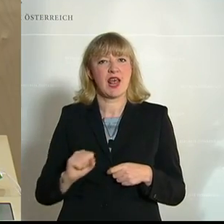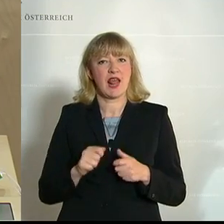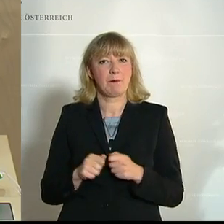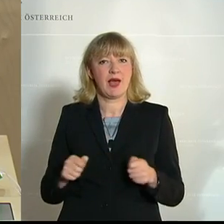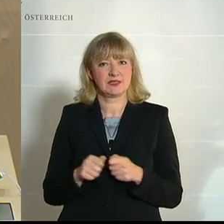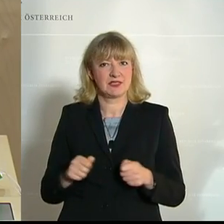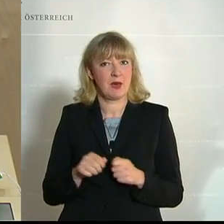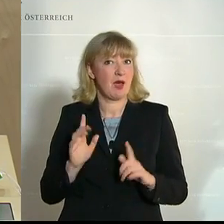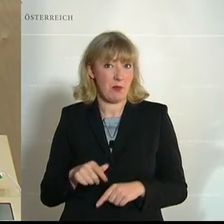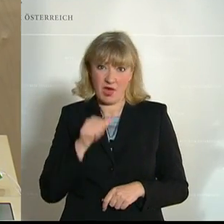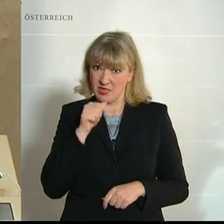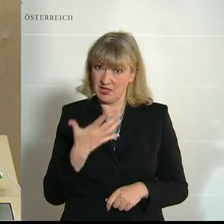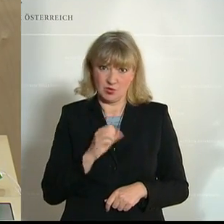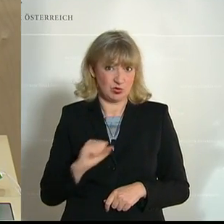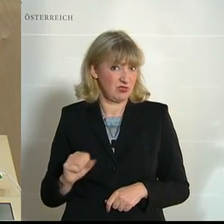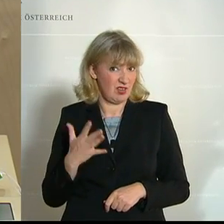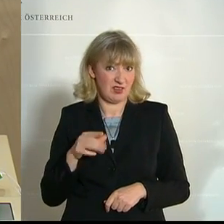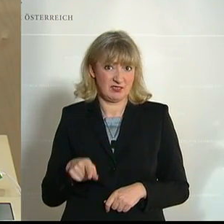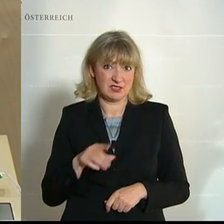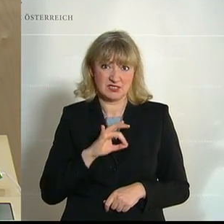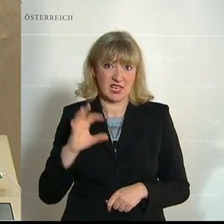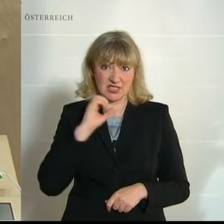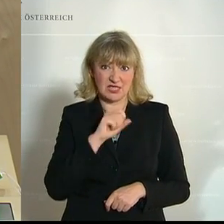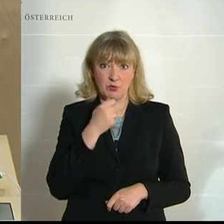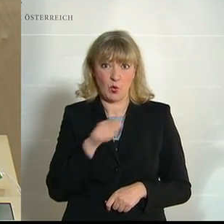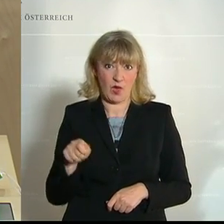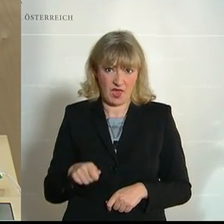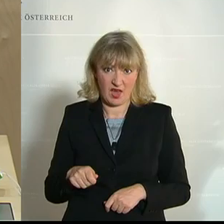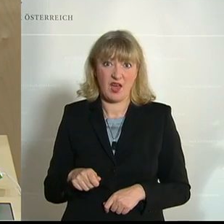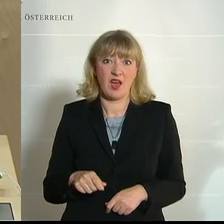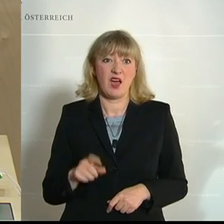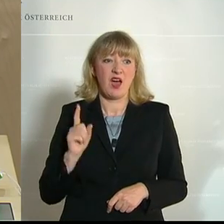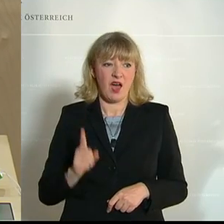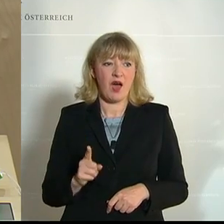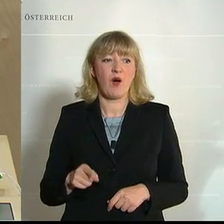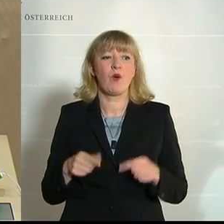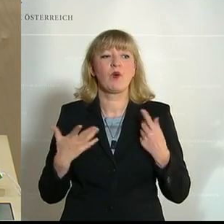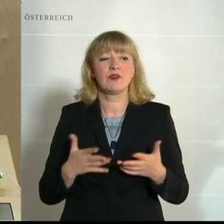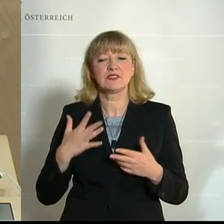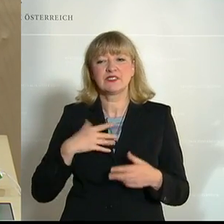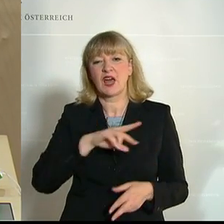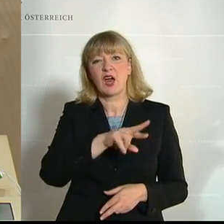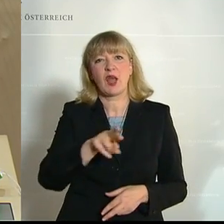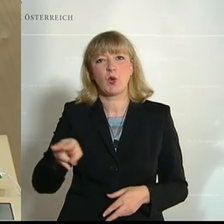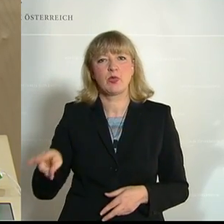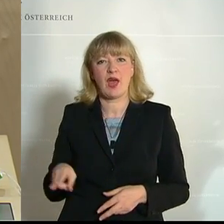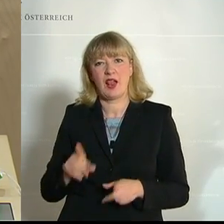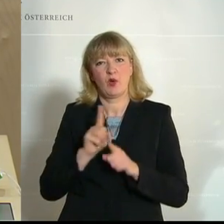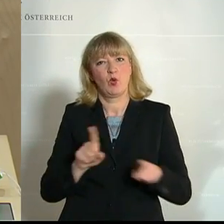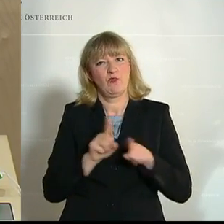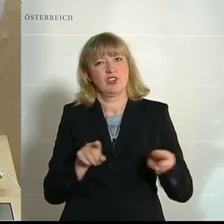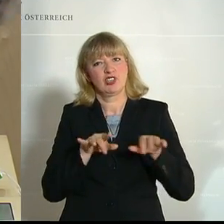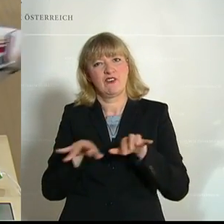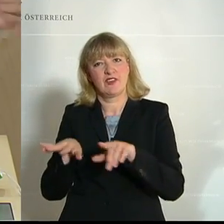ausschaut. Ist es aber nicht. Erstens, es ist extrem teuer und würde vor allem wieder regional so unterschiedlich wirken, dass